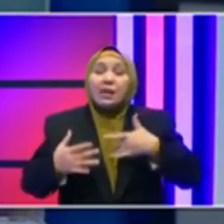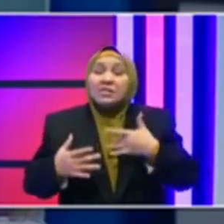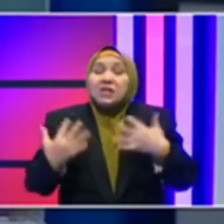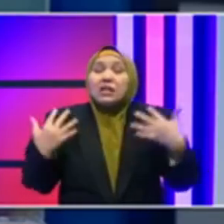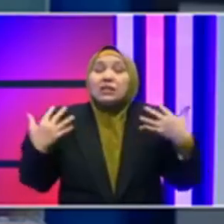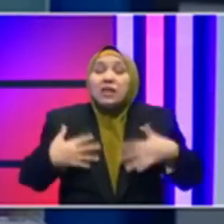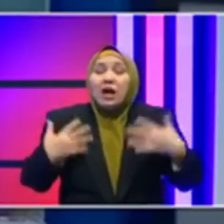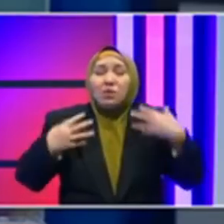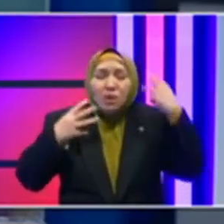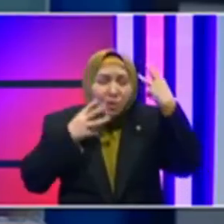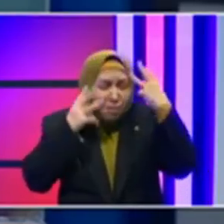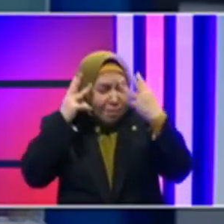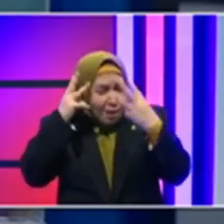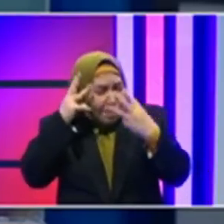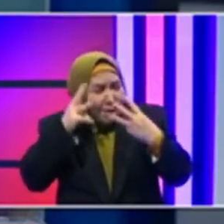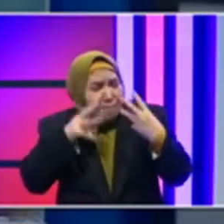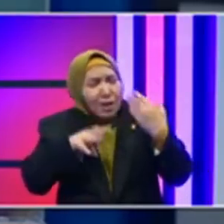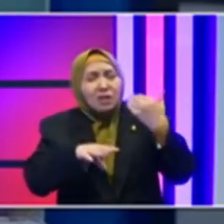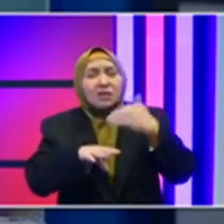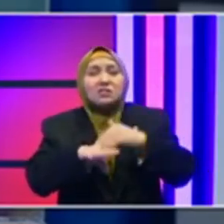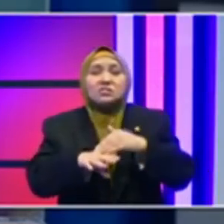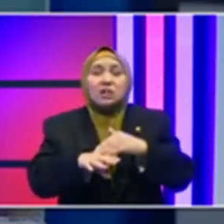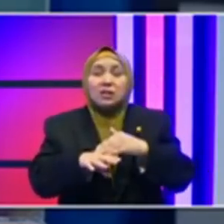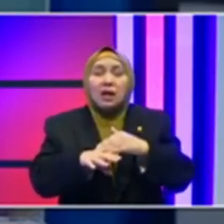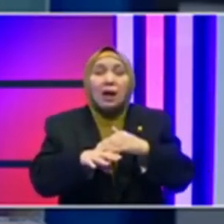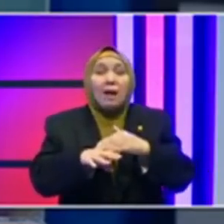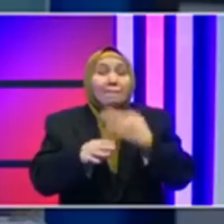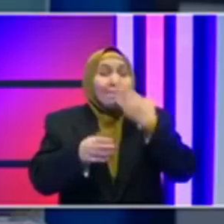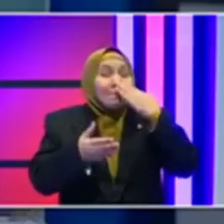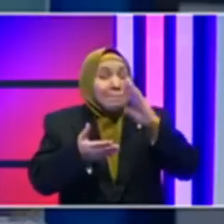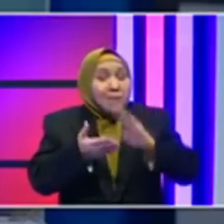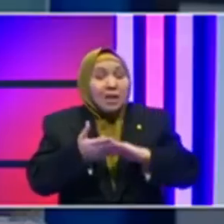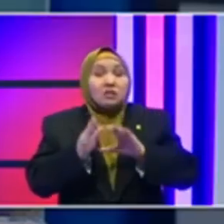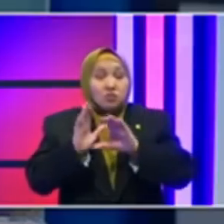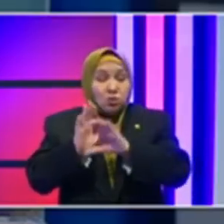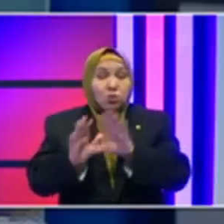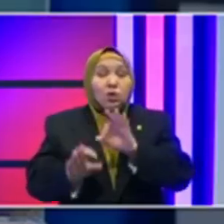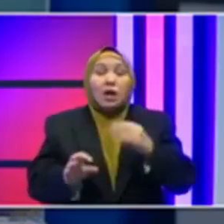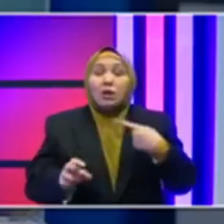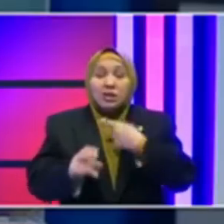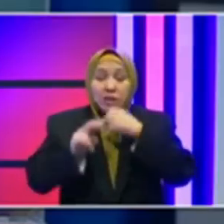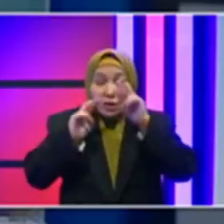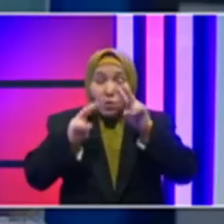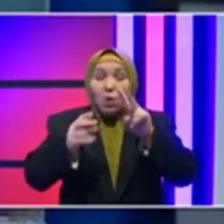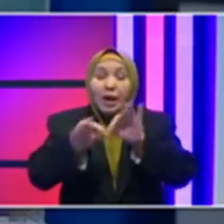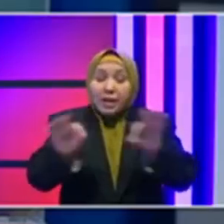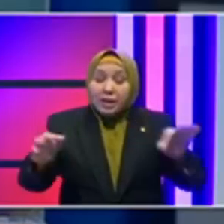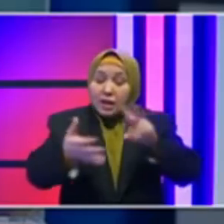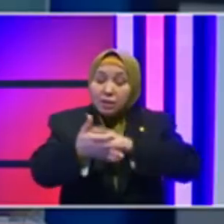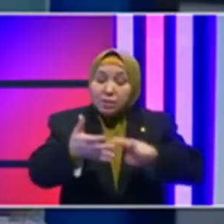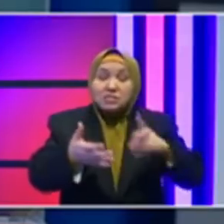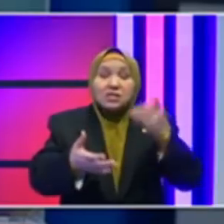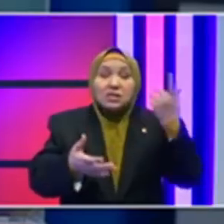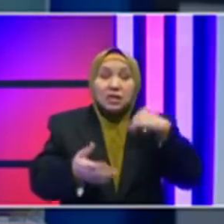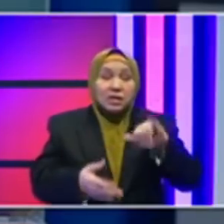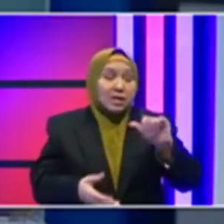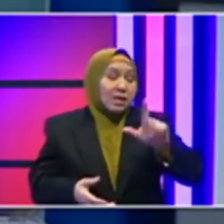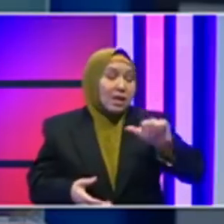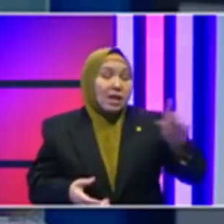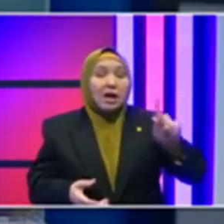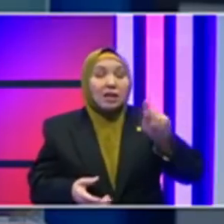kebimbangan terhadap sesuatu mudarat seperti mana kalau kita lihat di dalam ayat yang dibacakan tadi illa